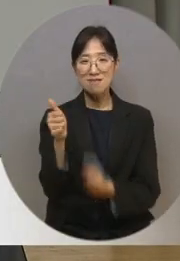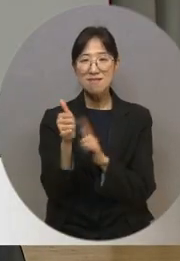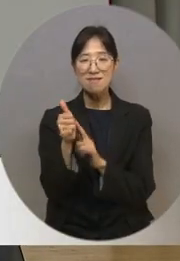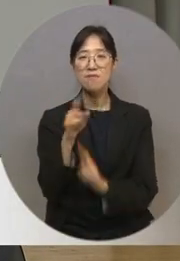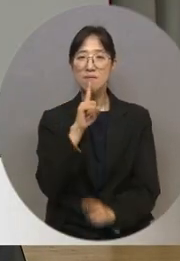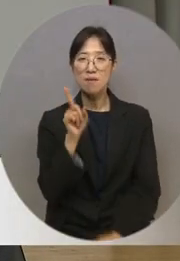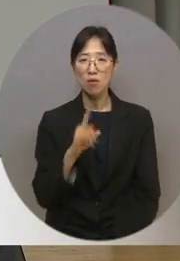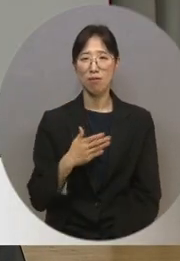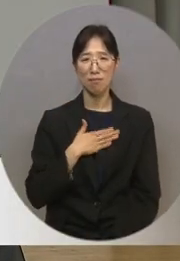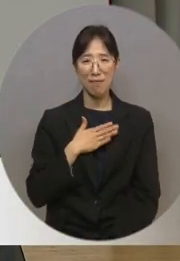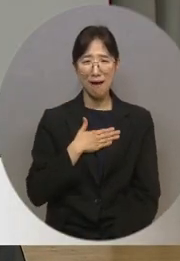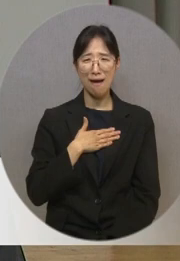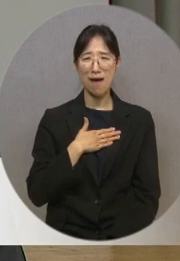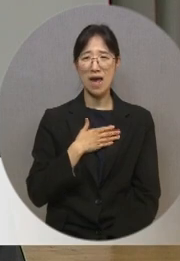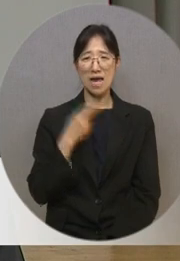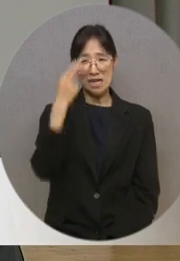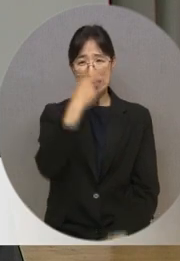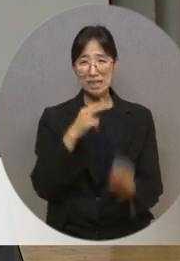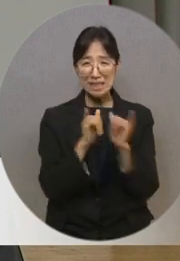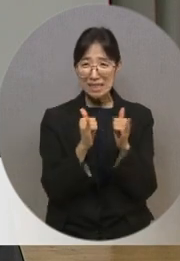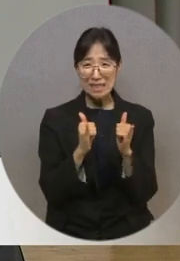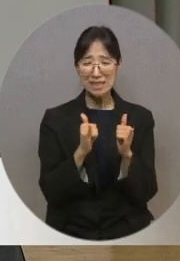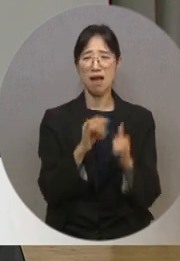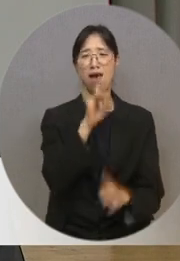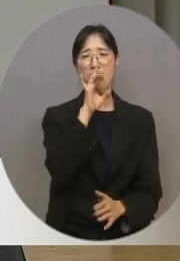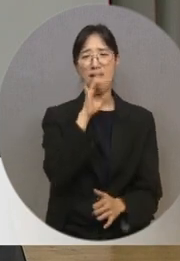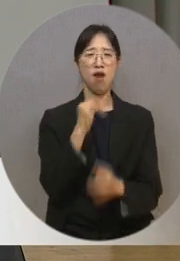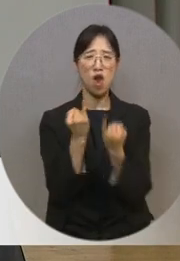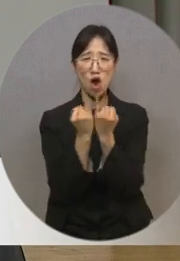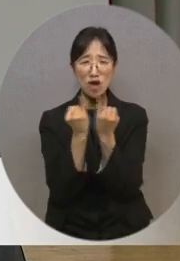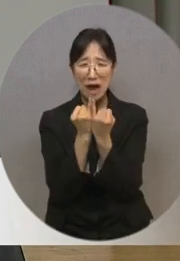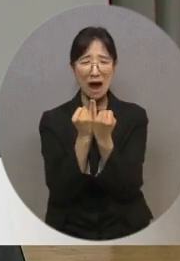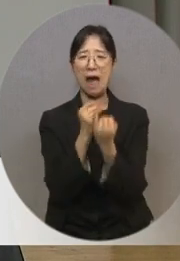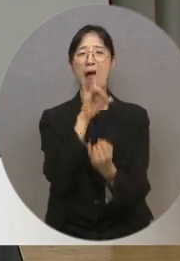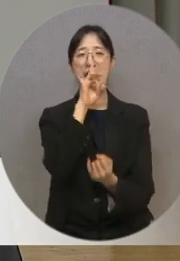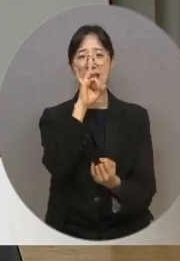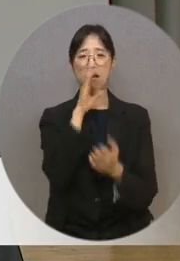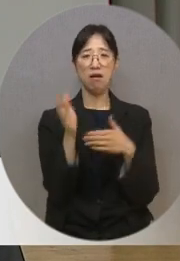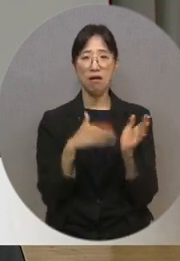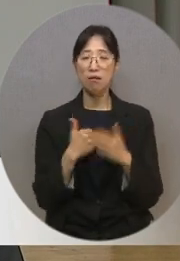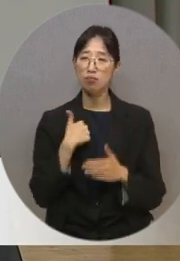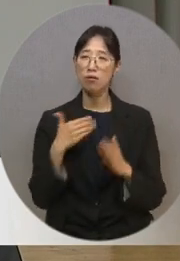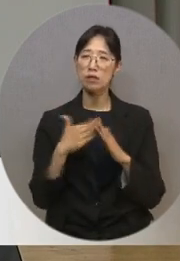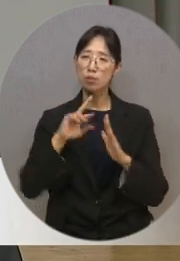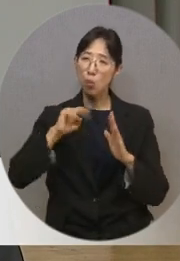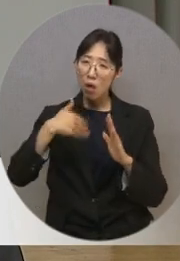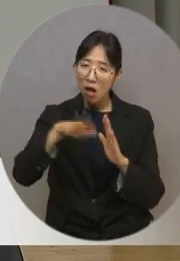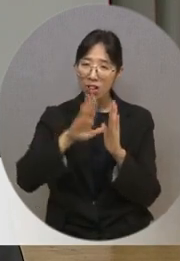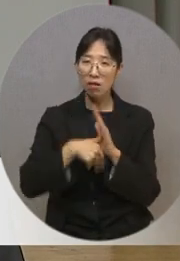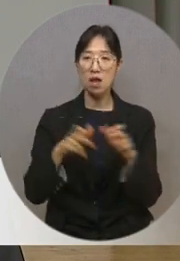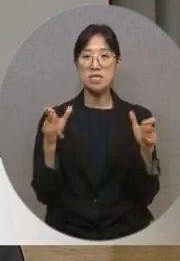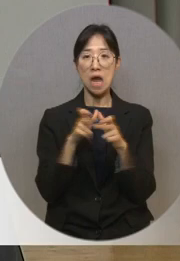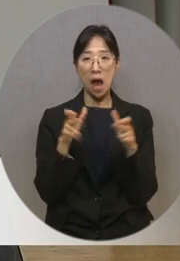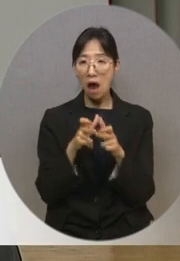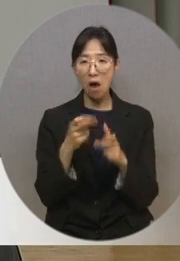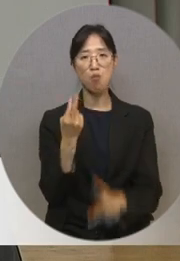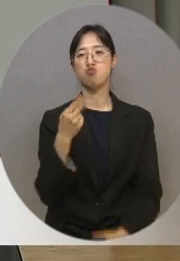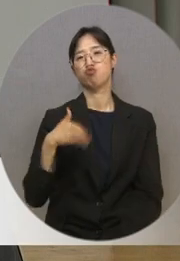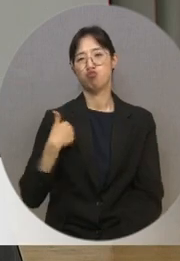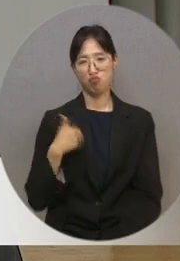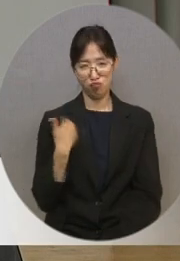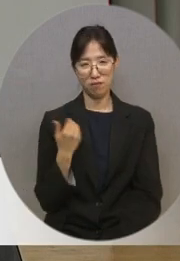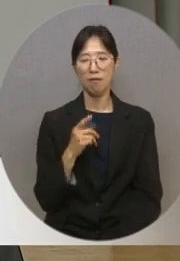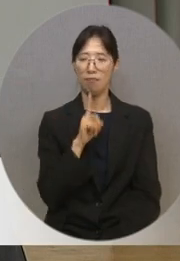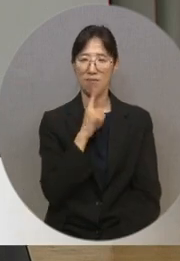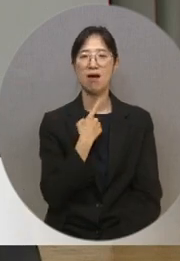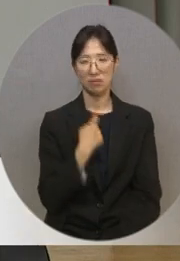했냐면요. 나는 절대로 흑인이 될 수 없고 절대로 여자가 될 수 없지만 오늘 집에 가는 길에 장애인이 될 수 있다라는